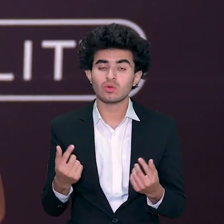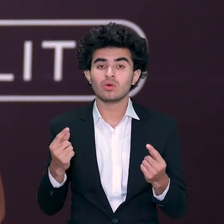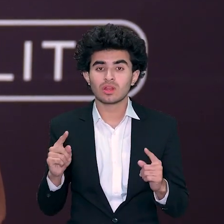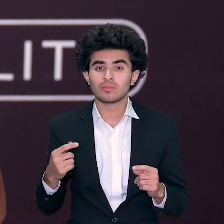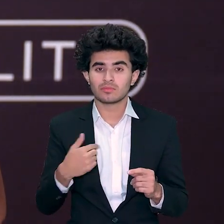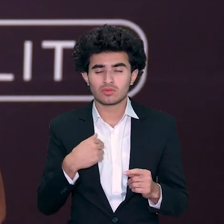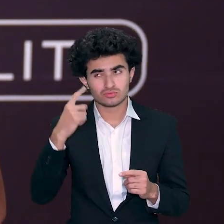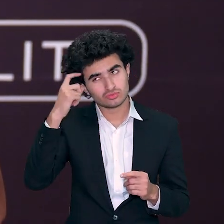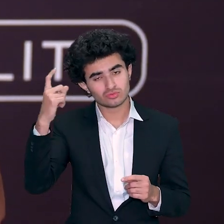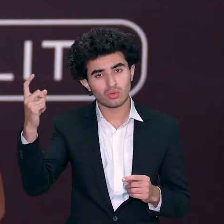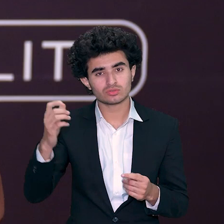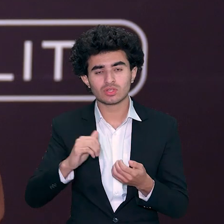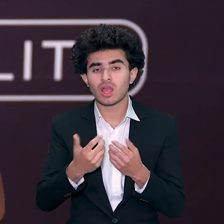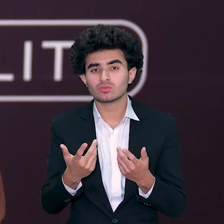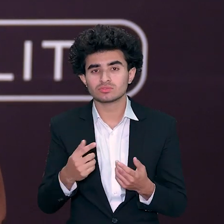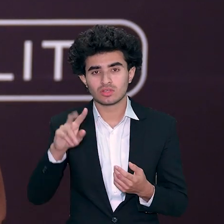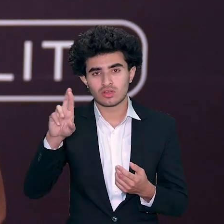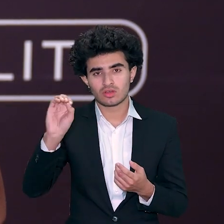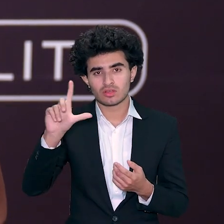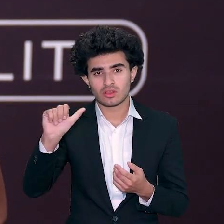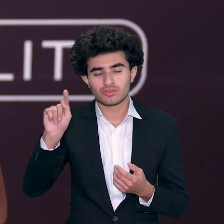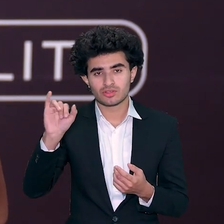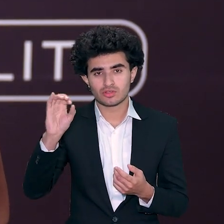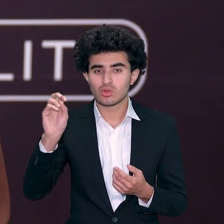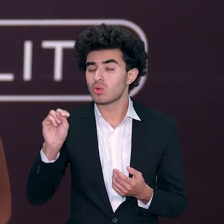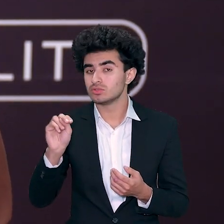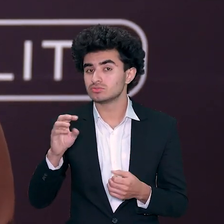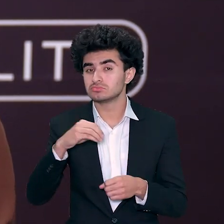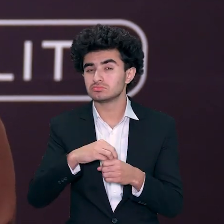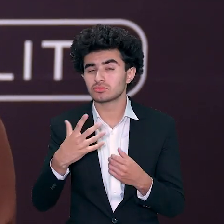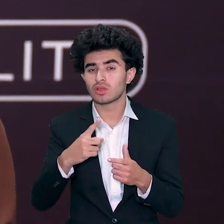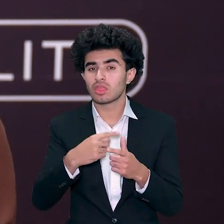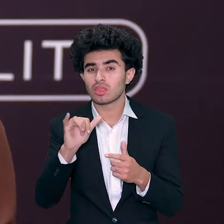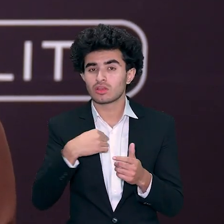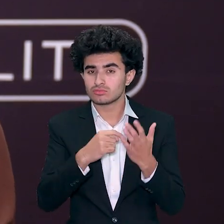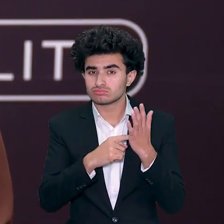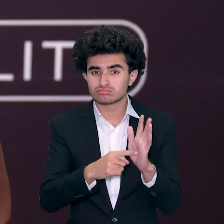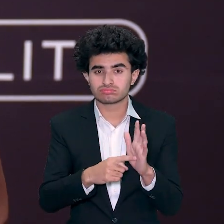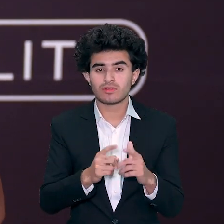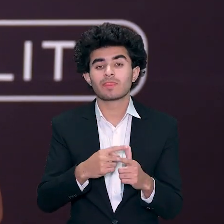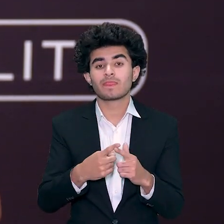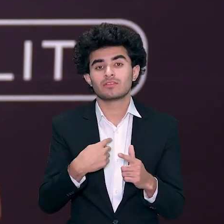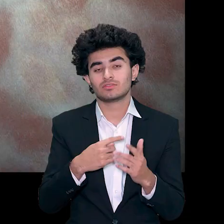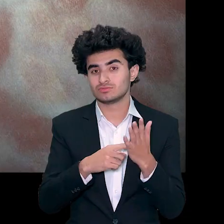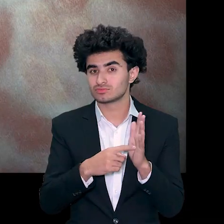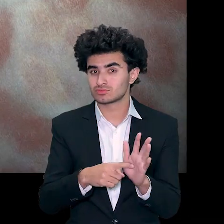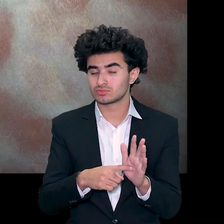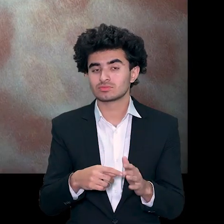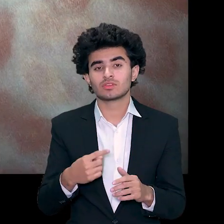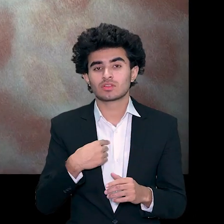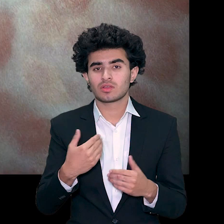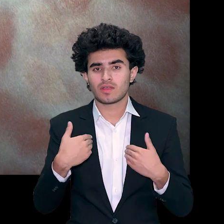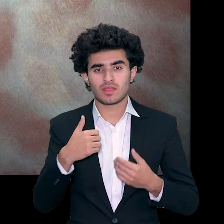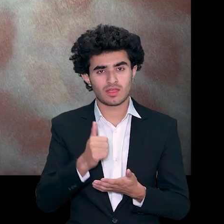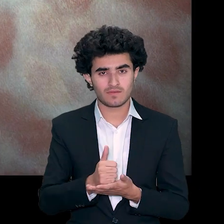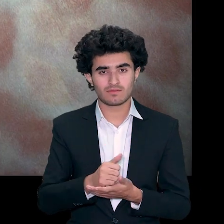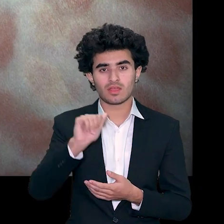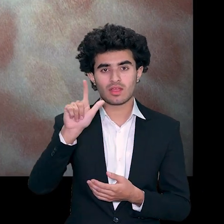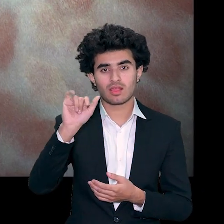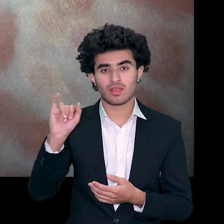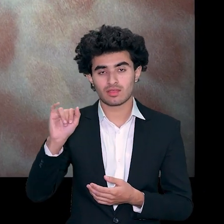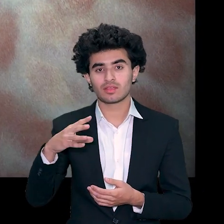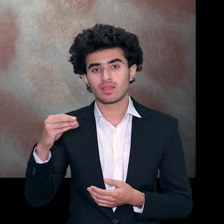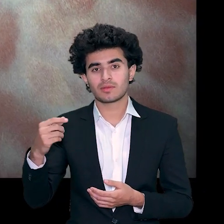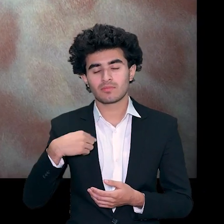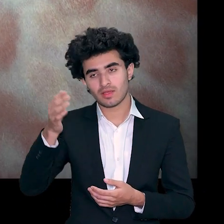سوچ میں تھا کہ وہ ریلیشن کیا ہو سکتی ہے کہ جو میں دکھا دوں. وہ ریلیشن پھر میں نے دکھایا. آئی ریپوزیشن مائی سیلف ود ہنی بی